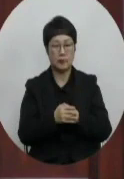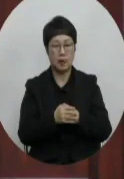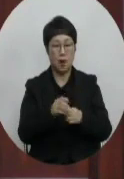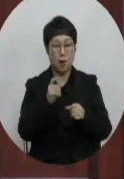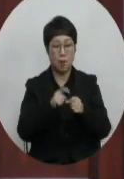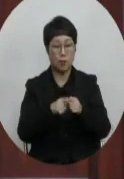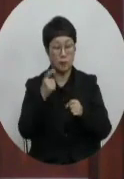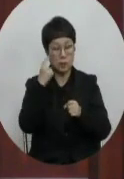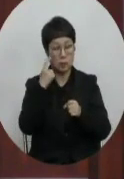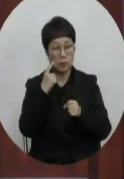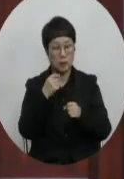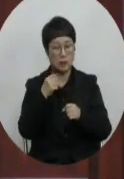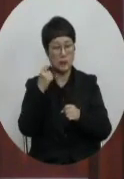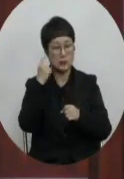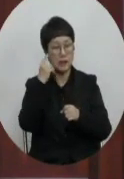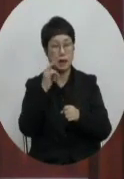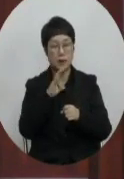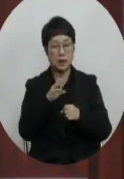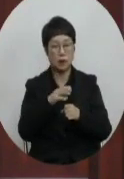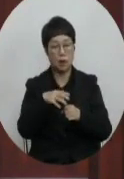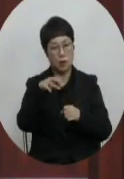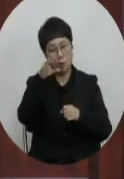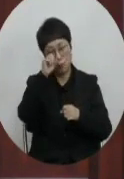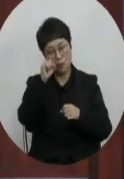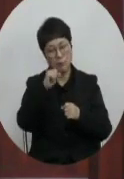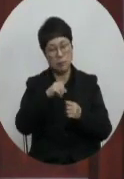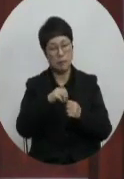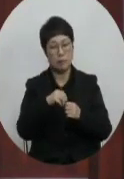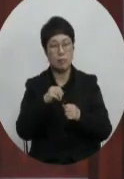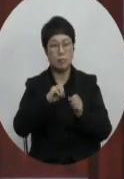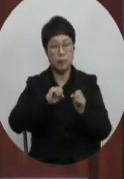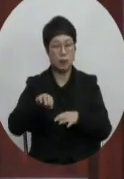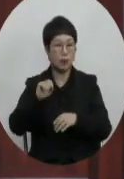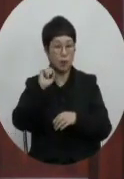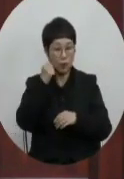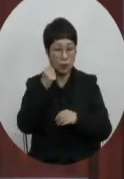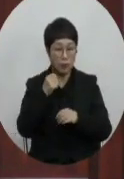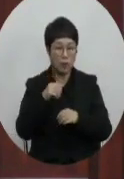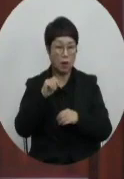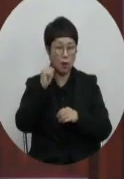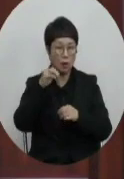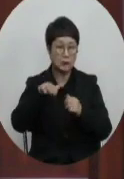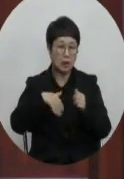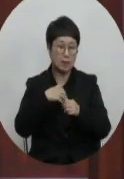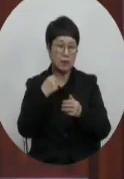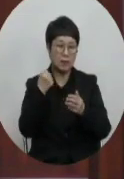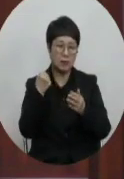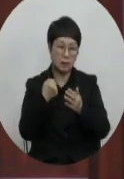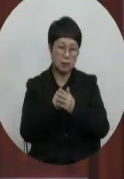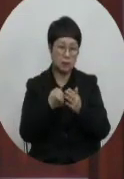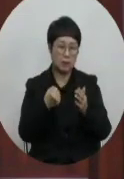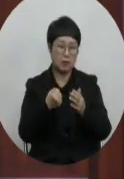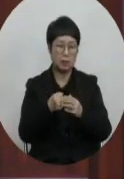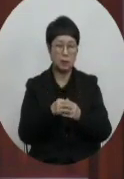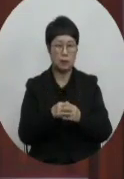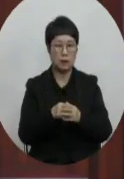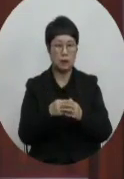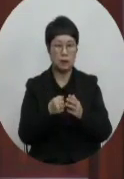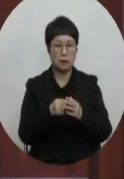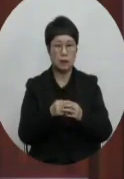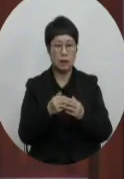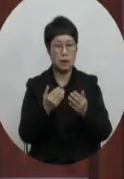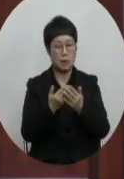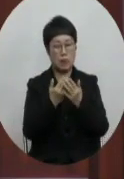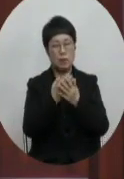목표의식과 의욕만 넘치면 아집과 불통을 벗어나기 어렵습니다. 어려운 현실만 탓하면 뒤처지고 변화는